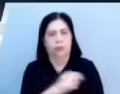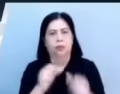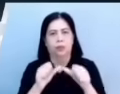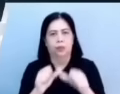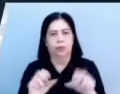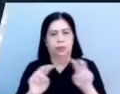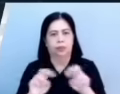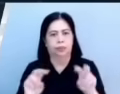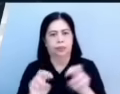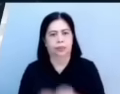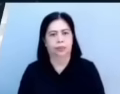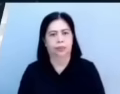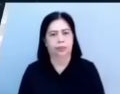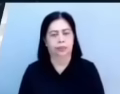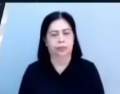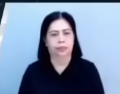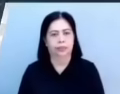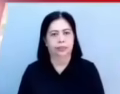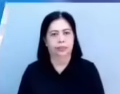imbestigasyon.